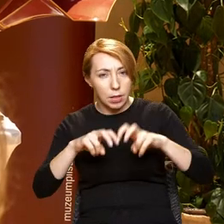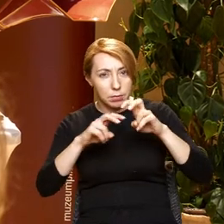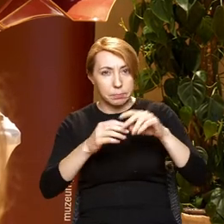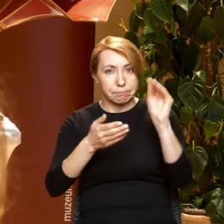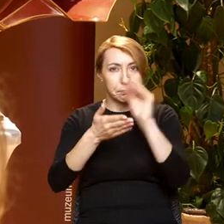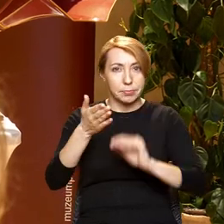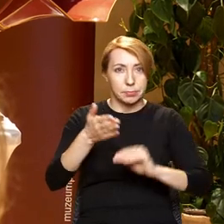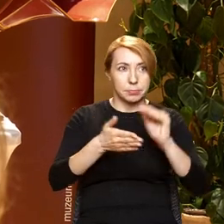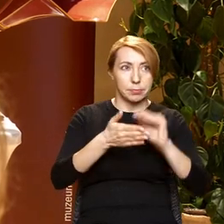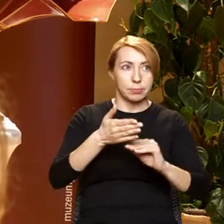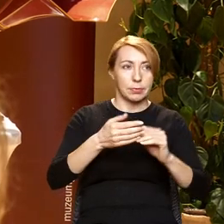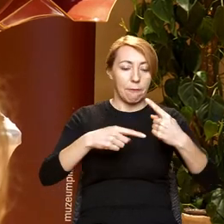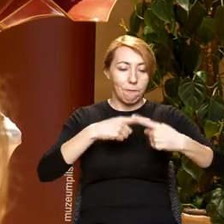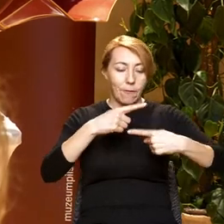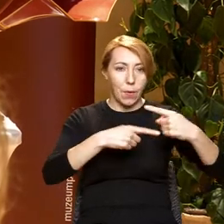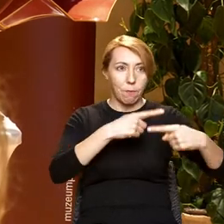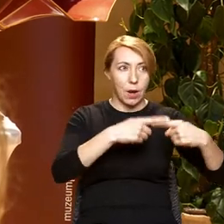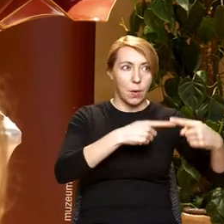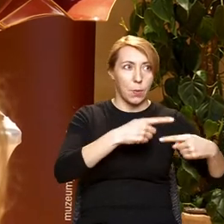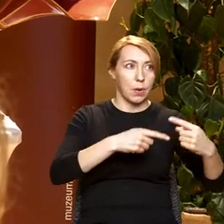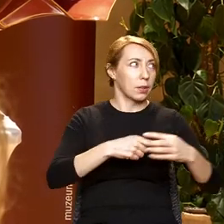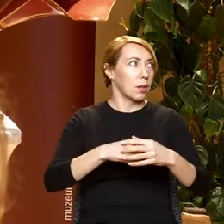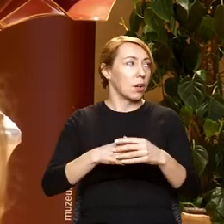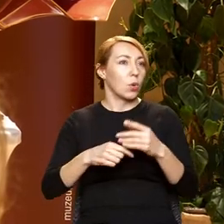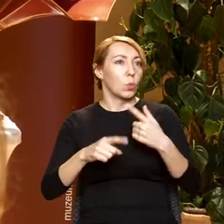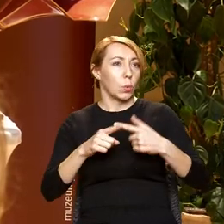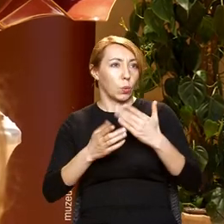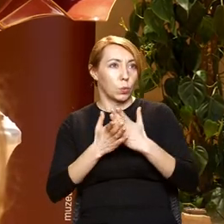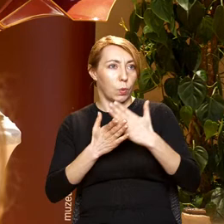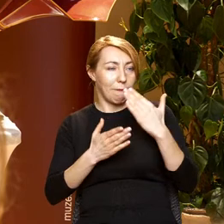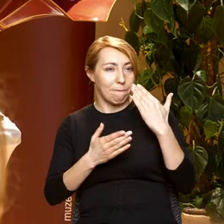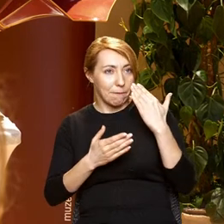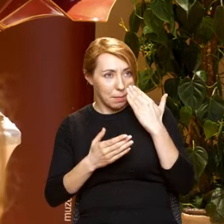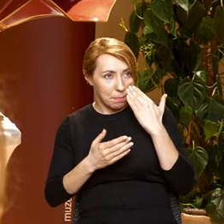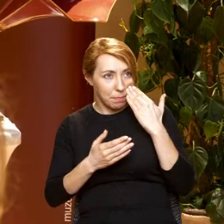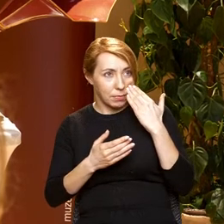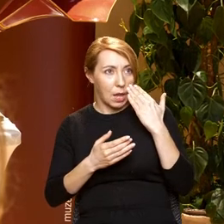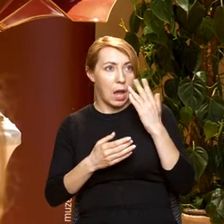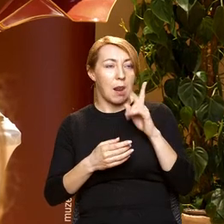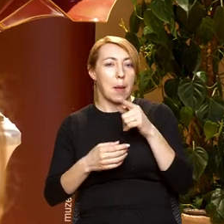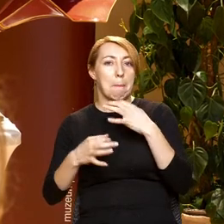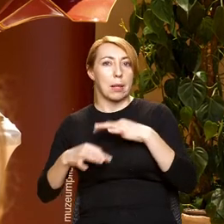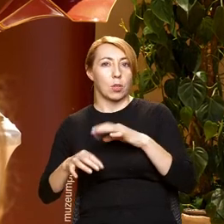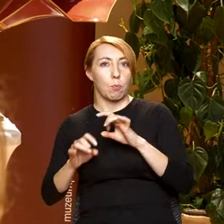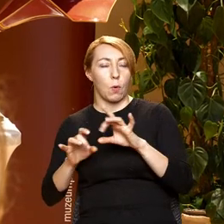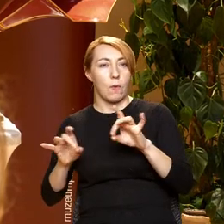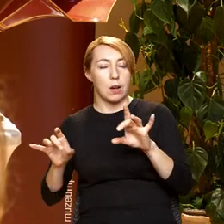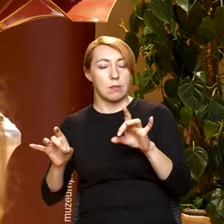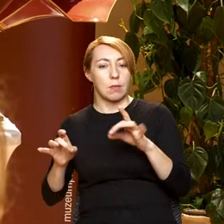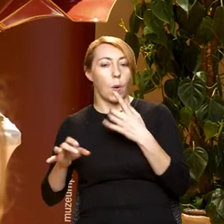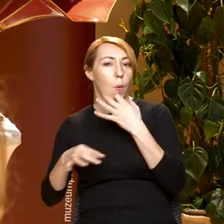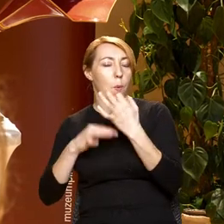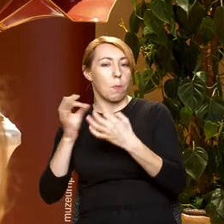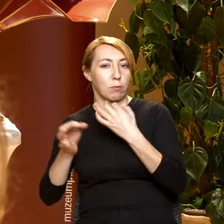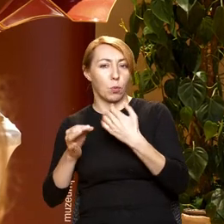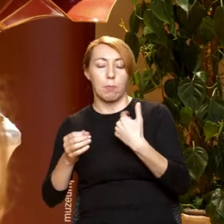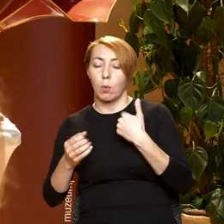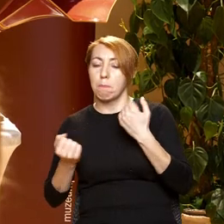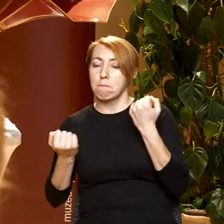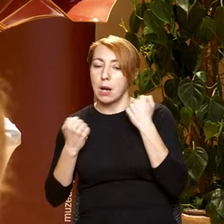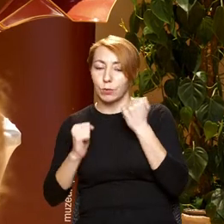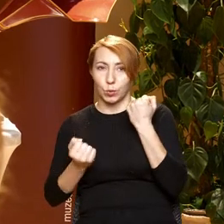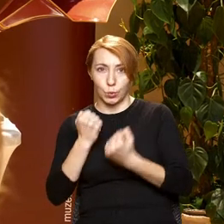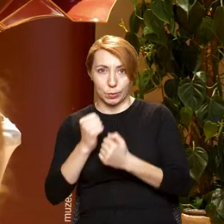o tych cylindrach, o tych wałkach, co nieco wiadomo. Natomiast no tu pani profesor opowiedziała, że to było trudne